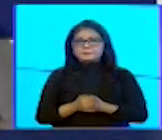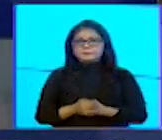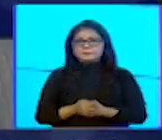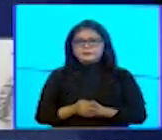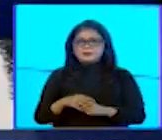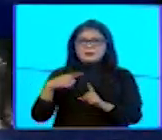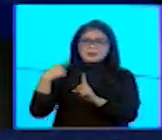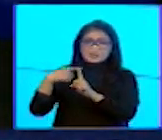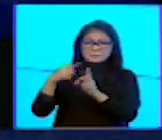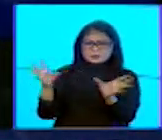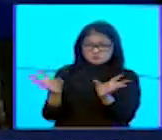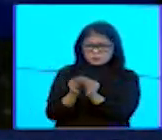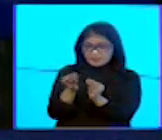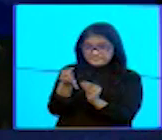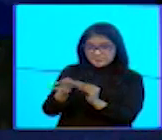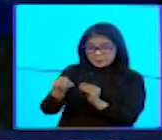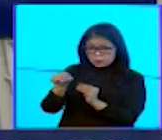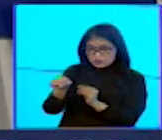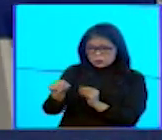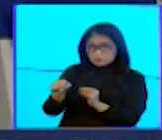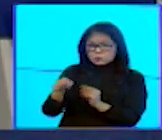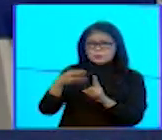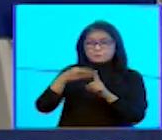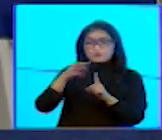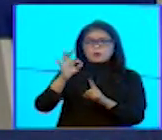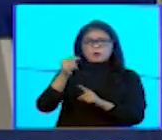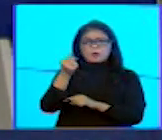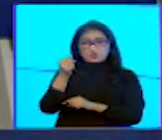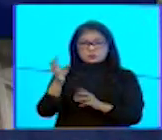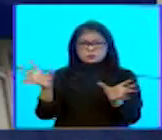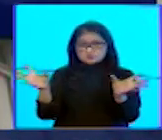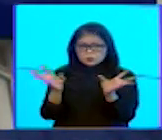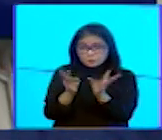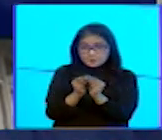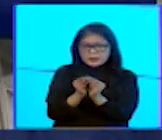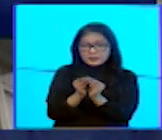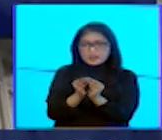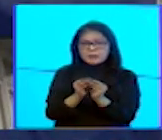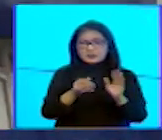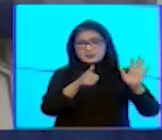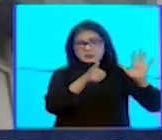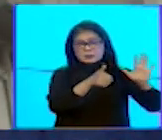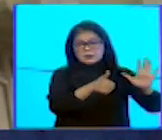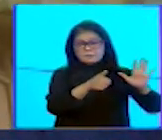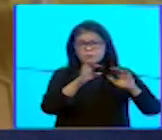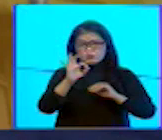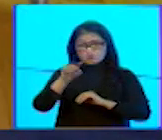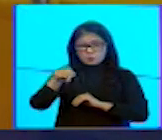jumlah pasien ini, tingkat keterisian rumah sakit atau bed occupancy rate RSDC Wisma Atlet mencapai